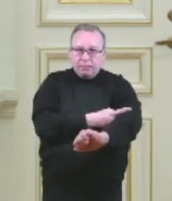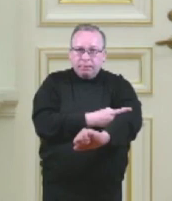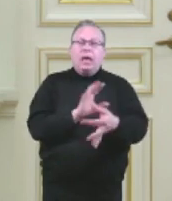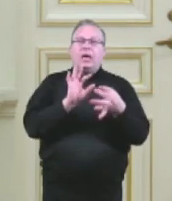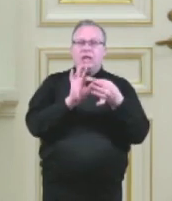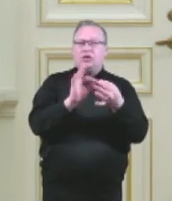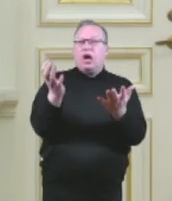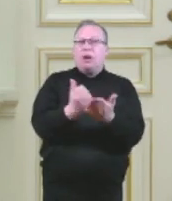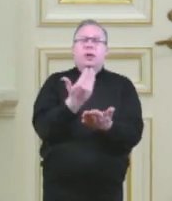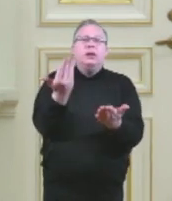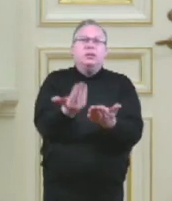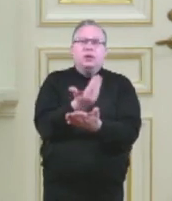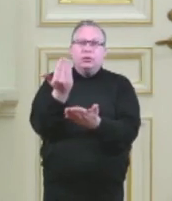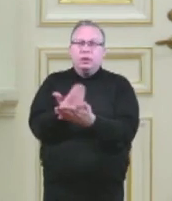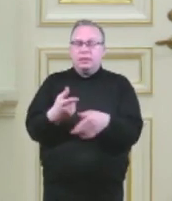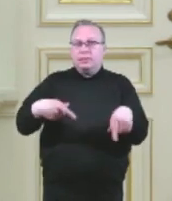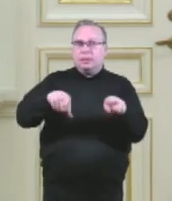bendradarbiavimas įgis vis naujas ir